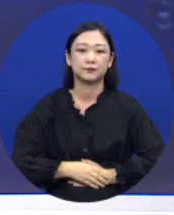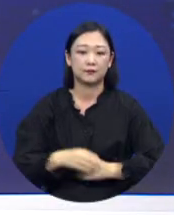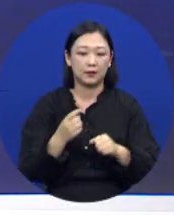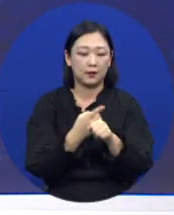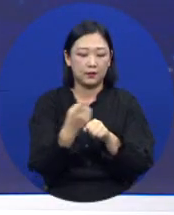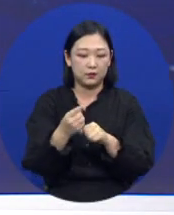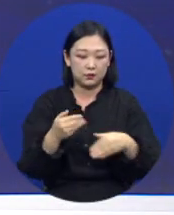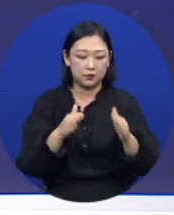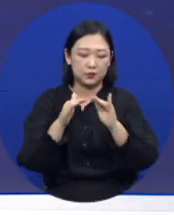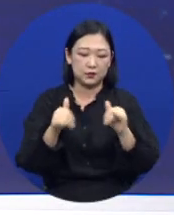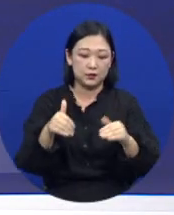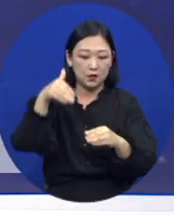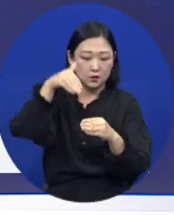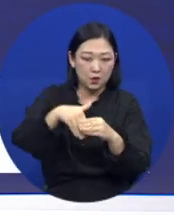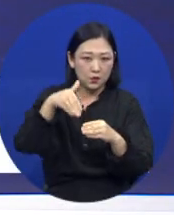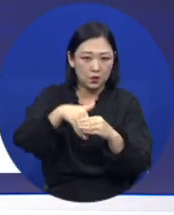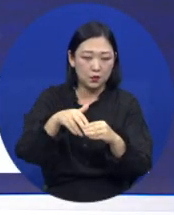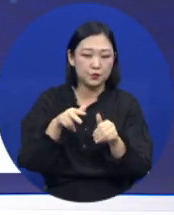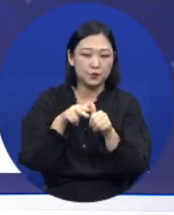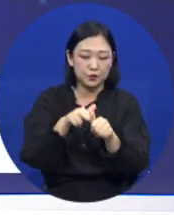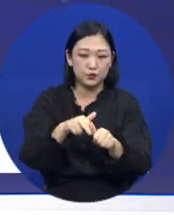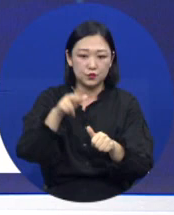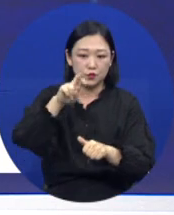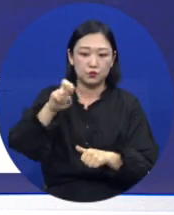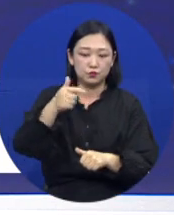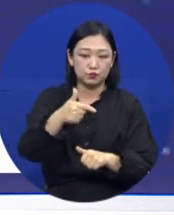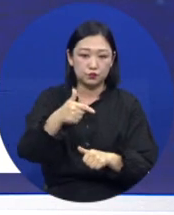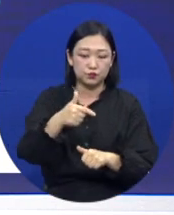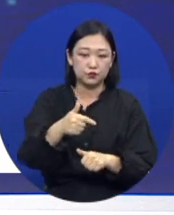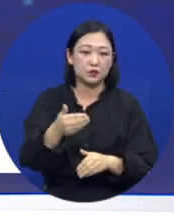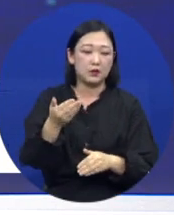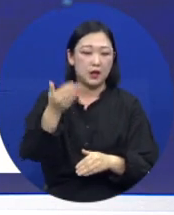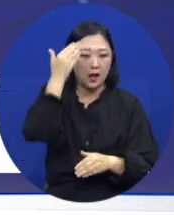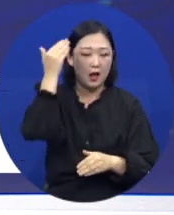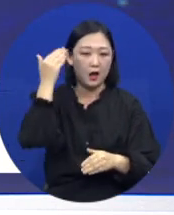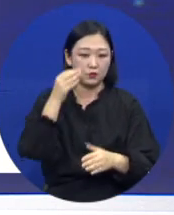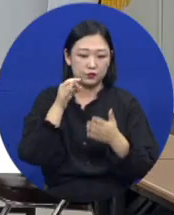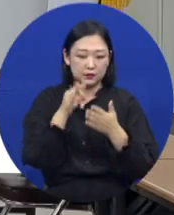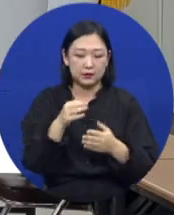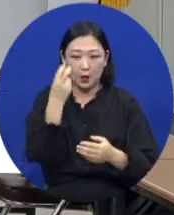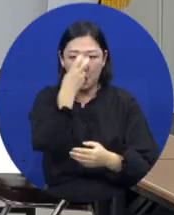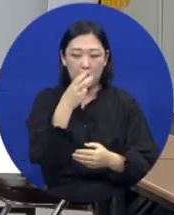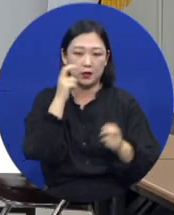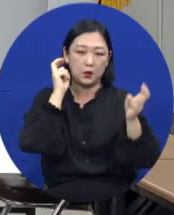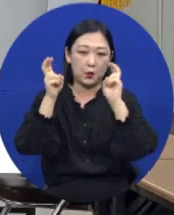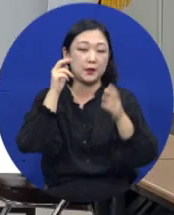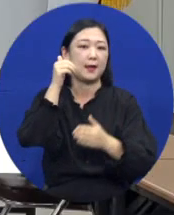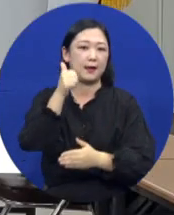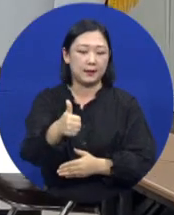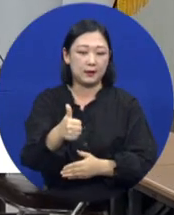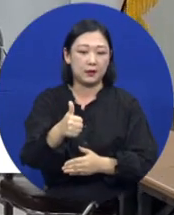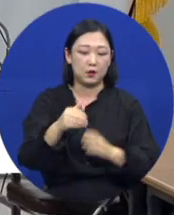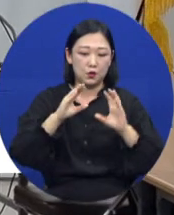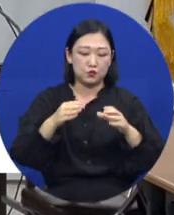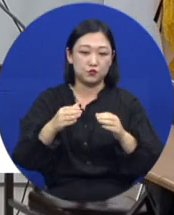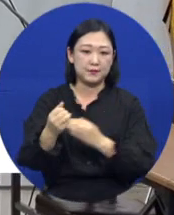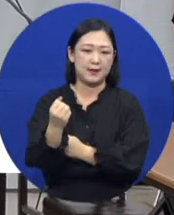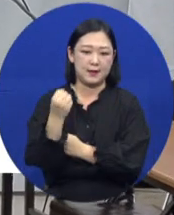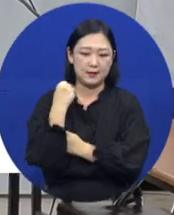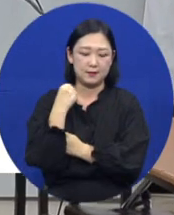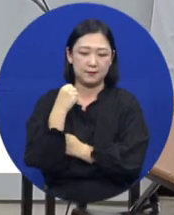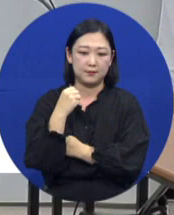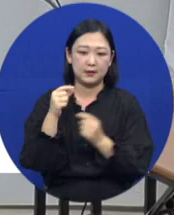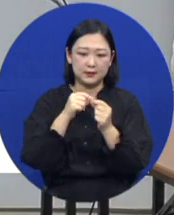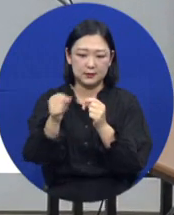내년 도지사 선거 후보로 거론되고 있는 문성 2 오전 한국자산관리공사 사장 이 국민의 힘 제주도